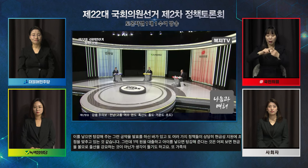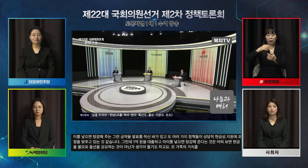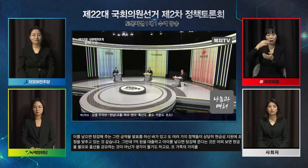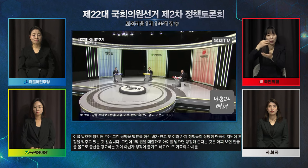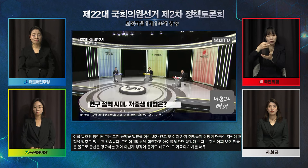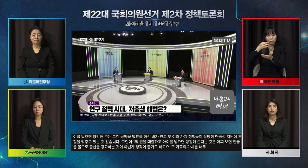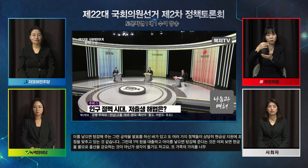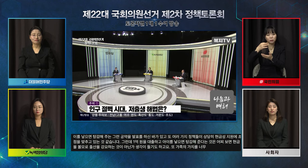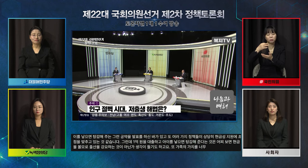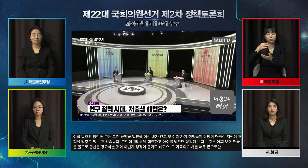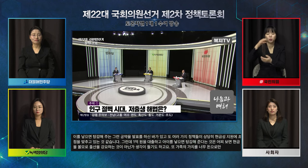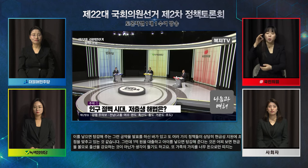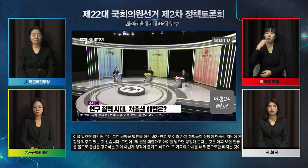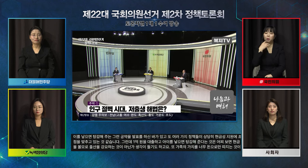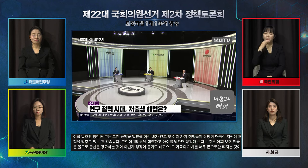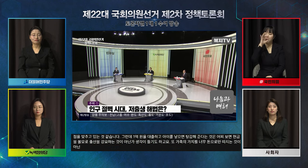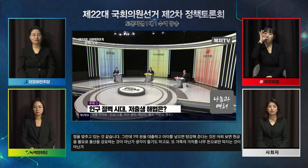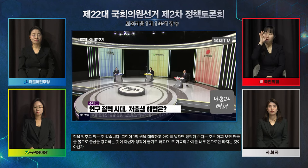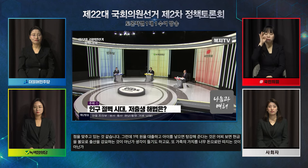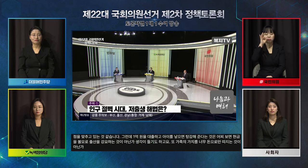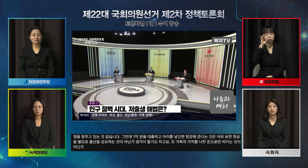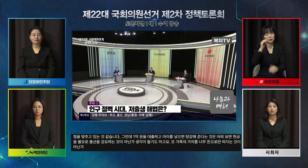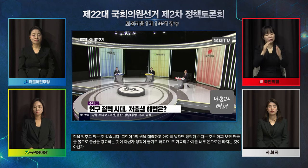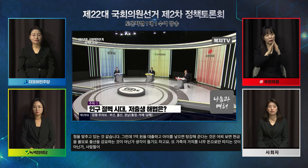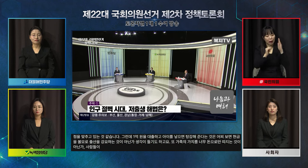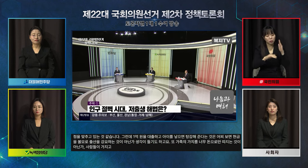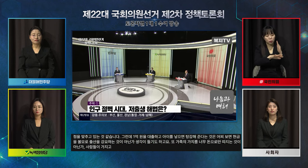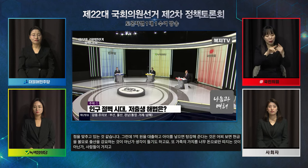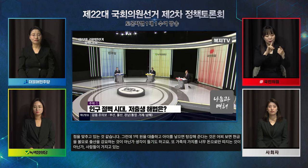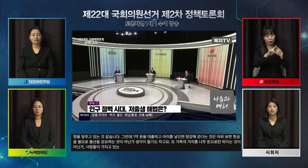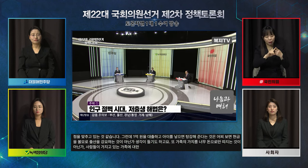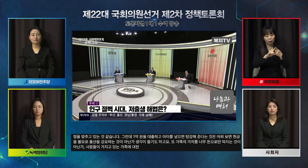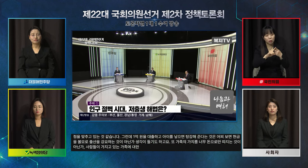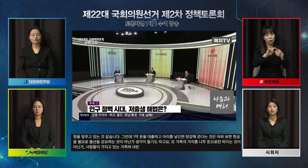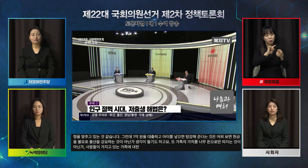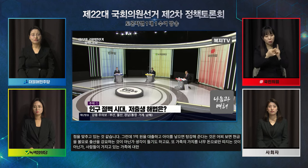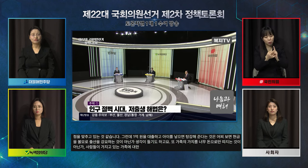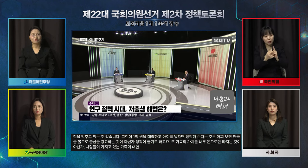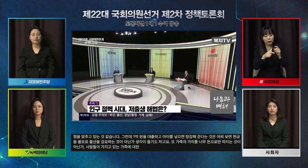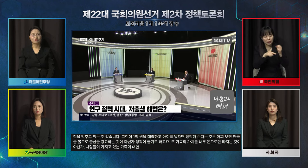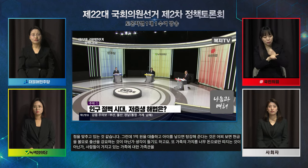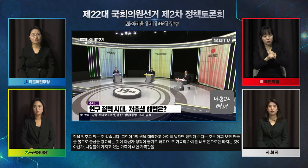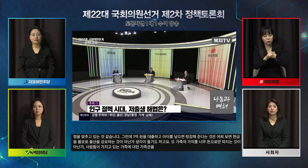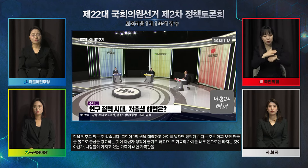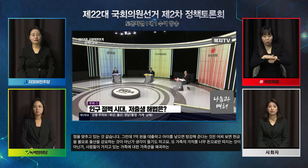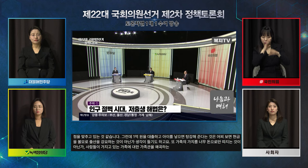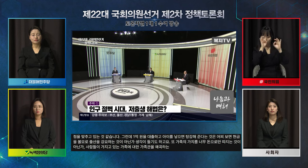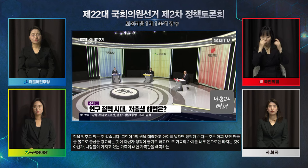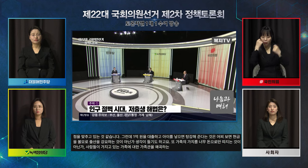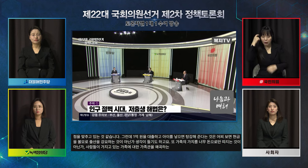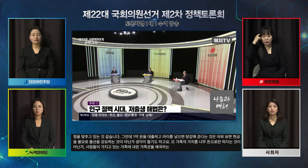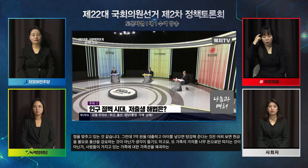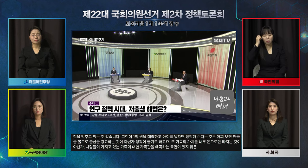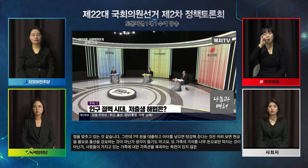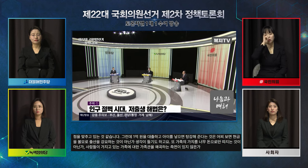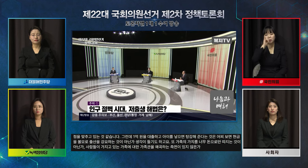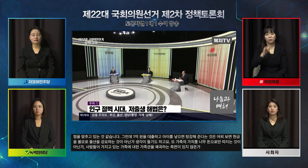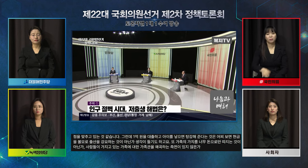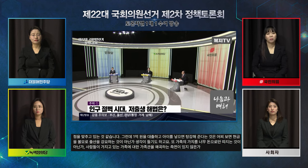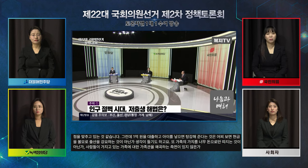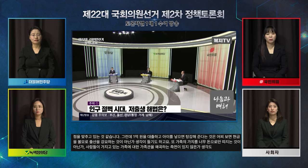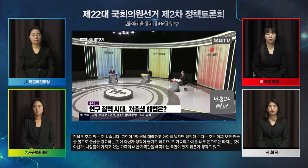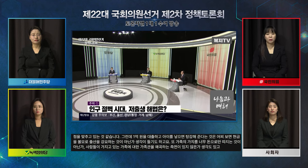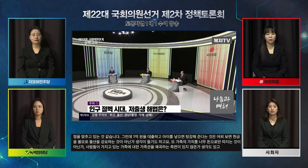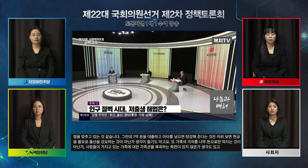돈으로만 따지는 것이 아닌가 사람들이 가지고 있는 가족에 대한 가족관을 왜곡하는 측면이 있지 않는가라는 생각도 있고 또